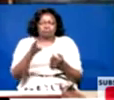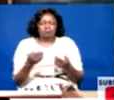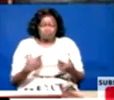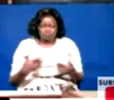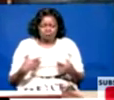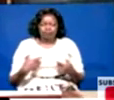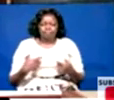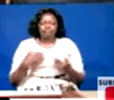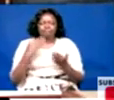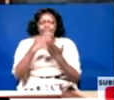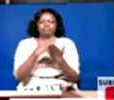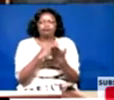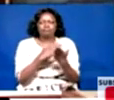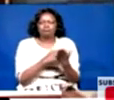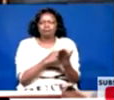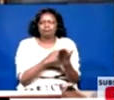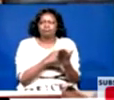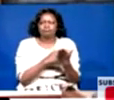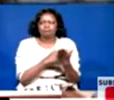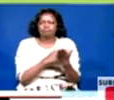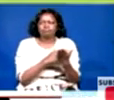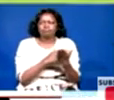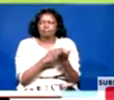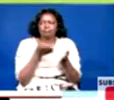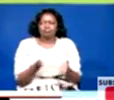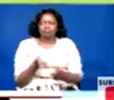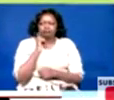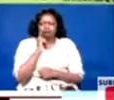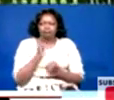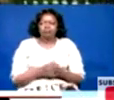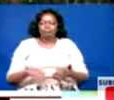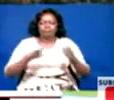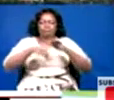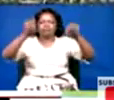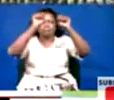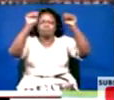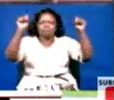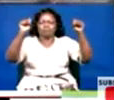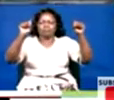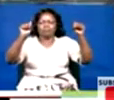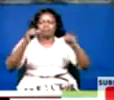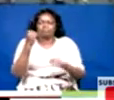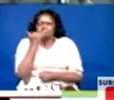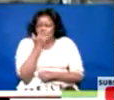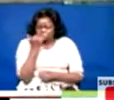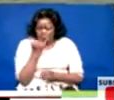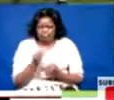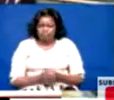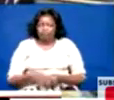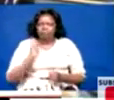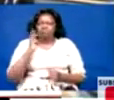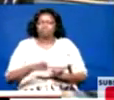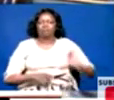elaborate protocol program here tomorrow. Naibu Rais Mteule Rigathi Gachagua pia ataapishwa